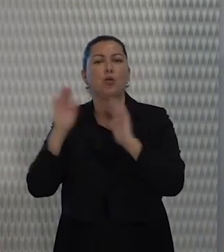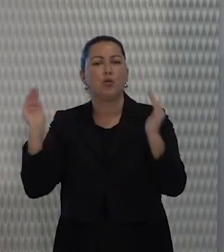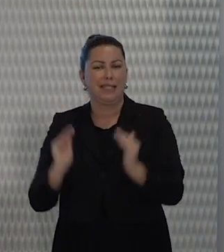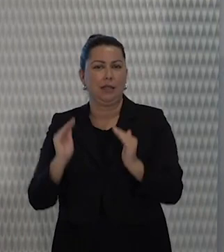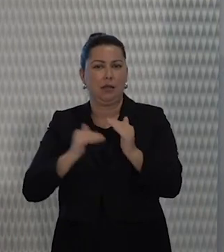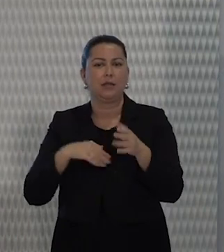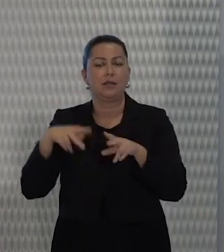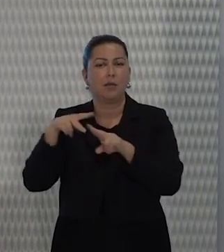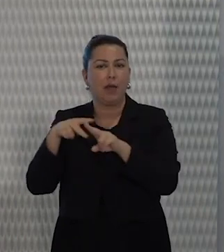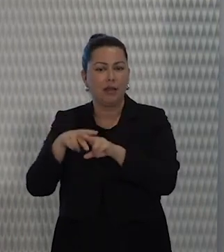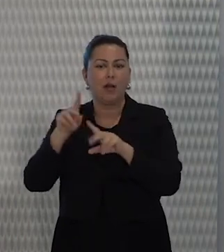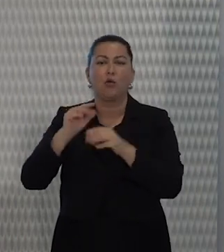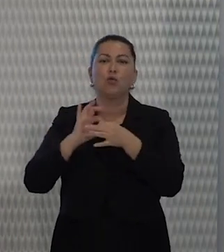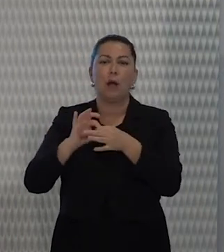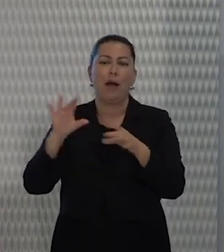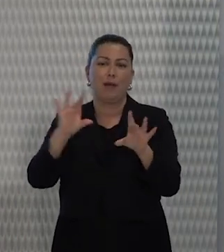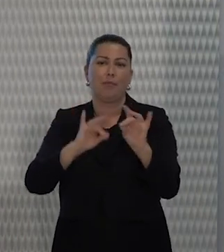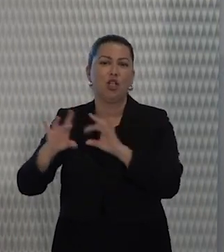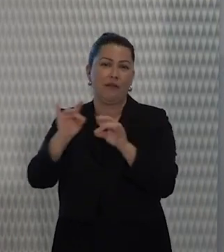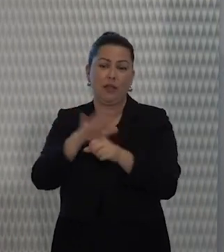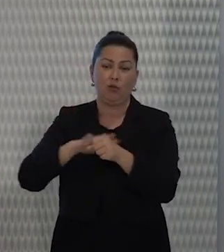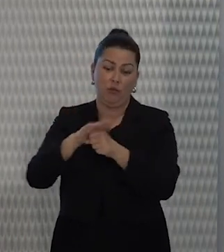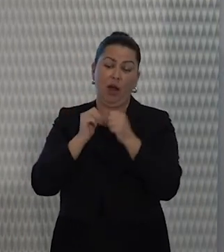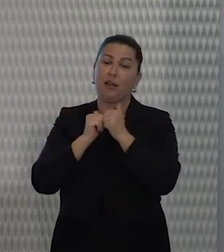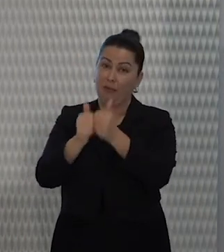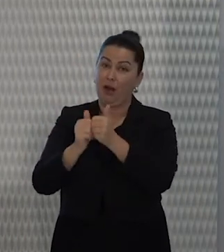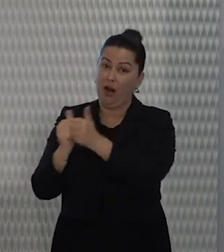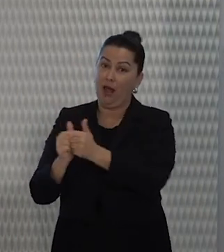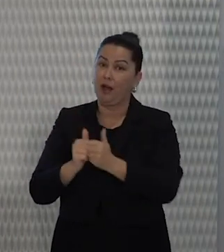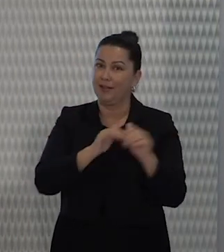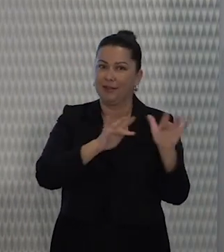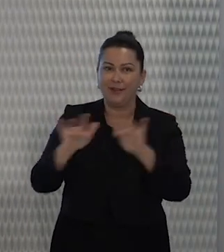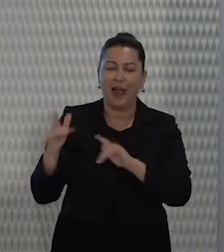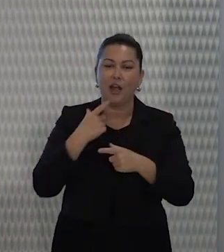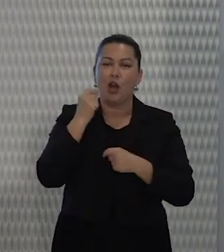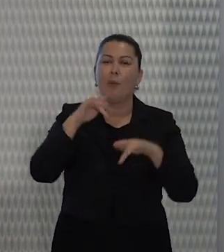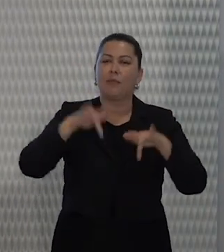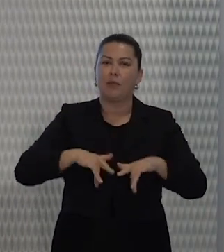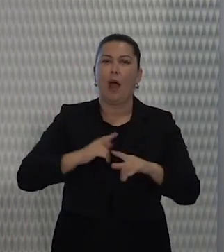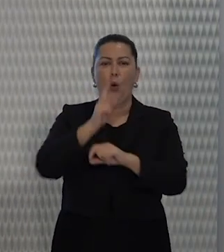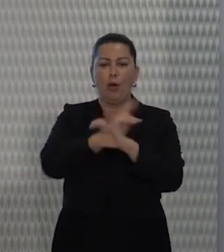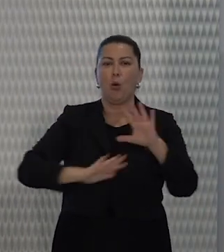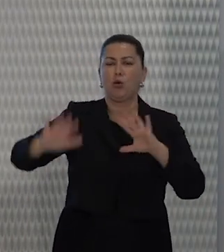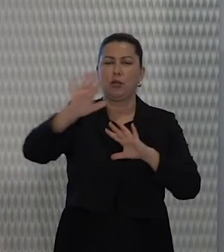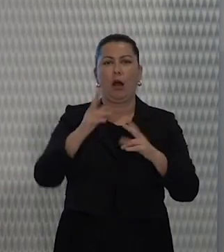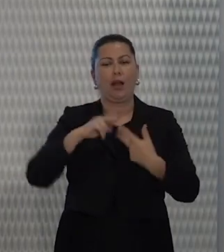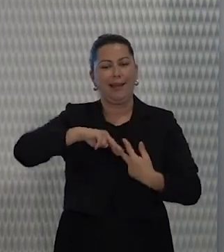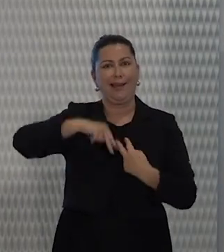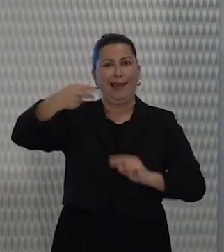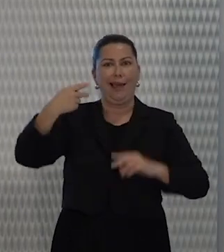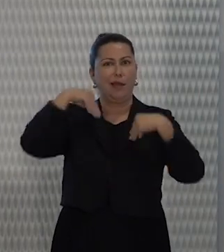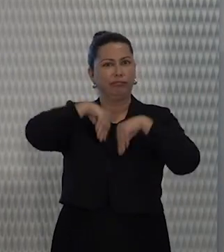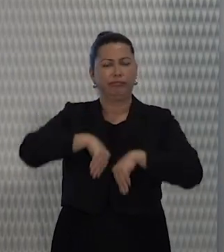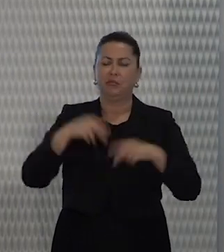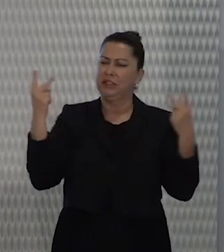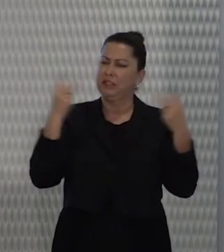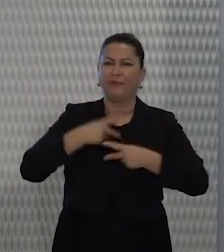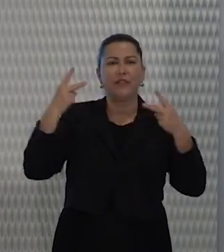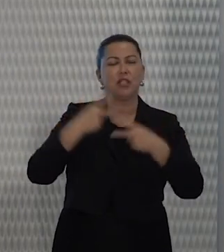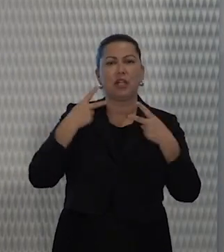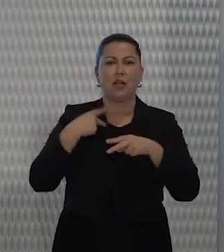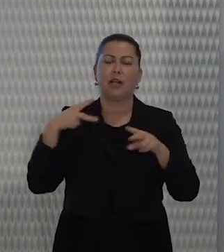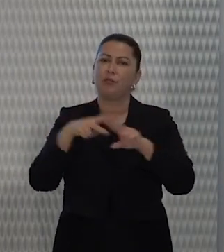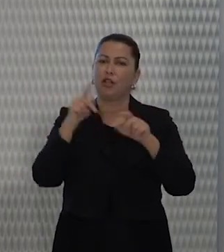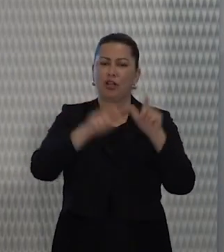im Beschäftigungsbereich begleiten. Und ich glaube, dass das in der oberösterreichischen DNA eine Selbstverständlichkeit ist. Gerade ein Land,